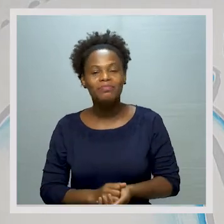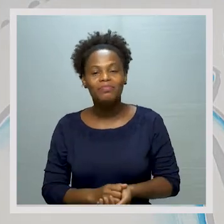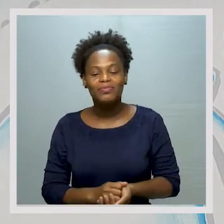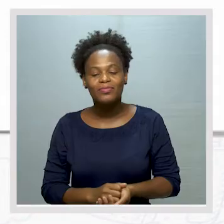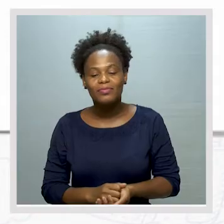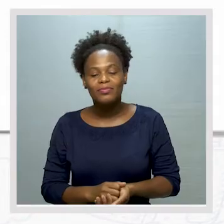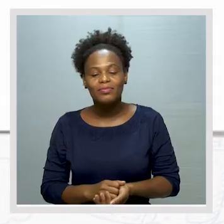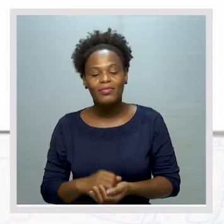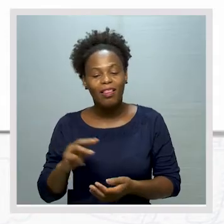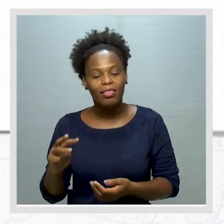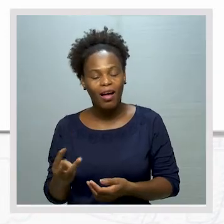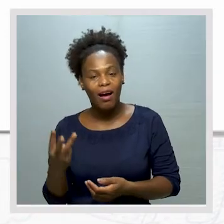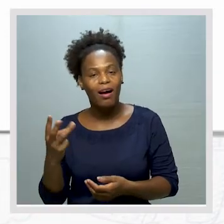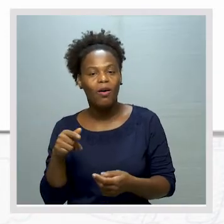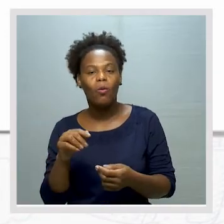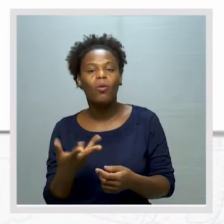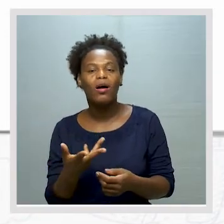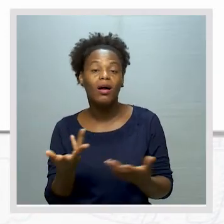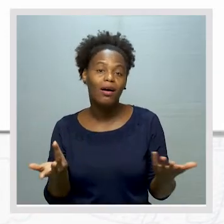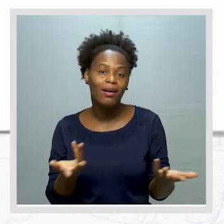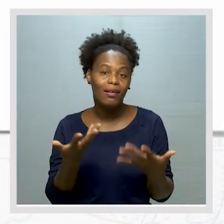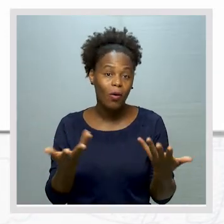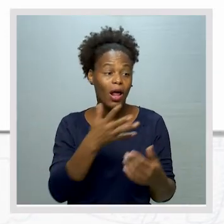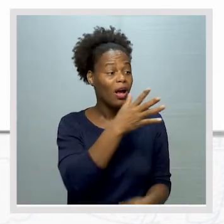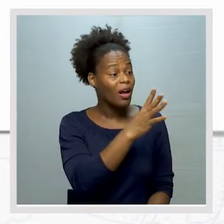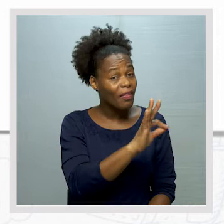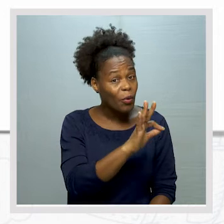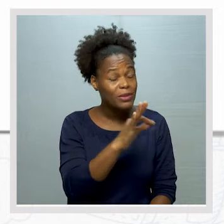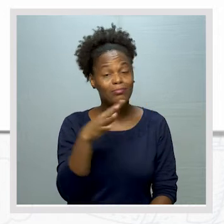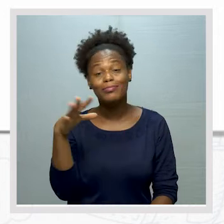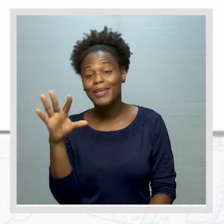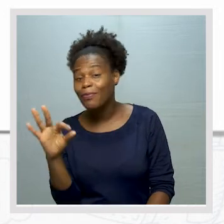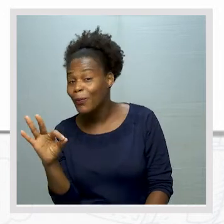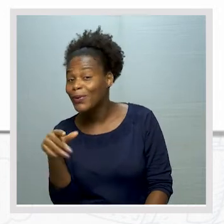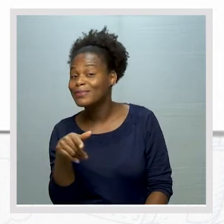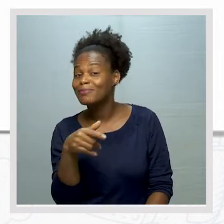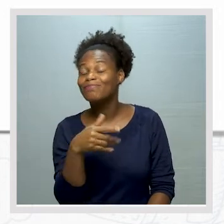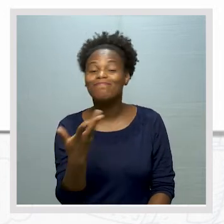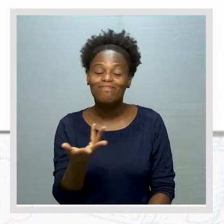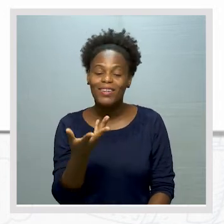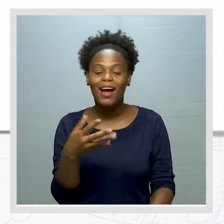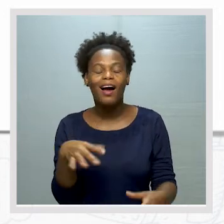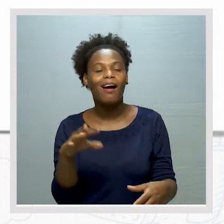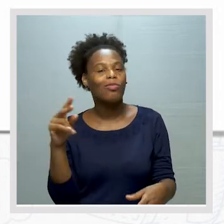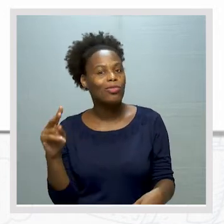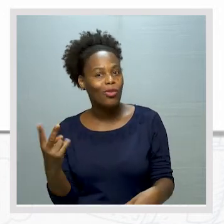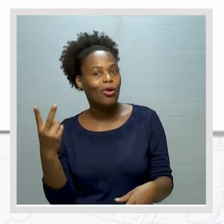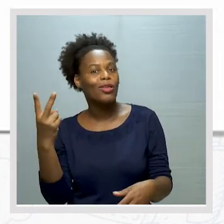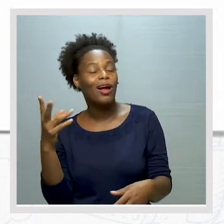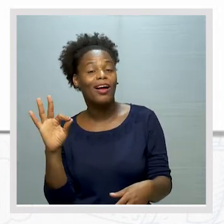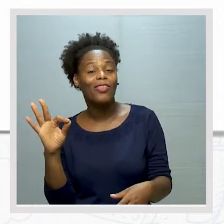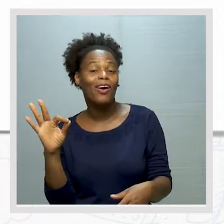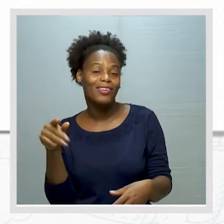troisième, c'est quoi? Bah là, sûrement, c'est 14. C'est quel 14? C'est le deuxième